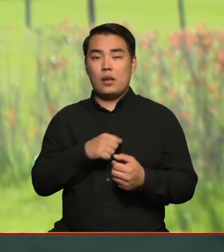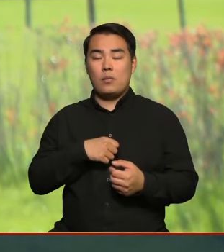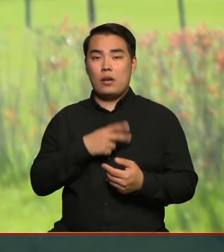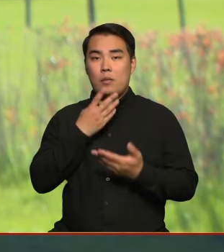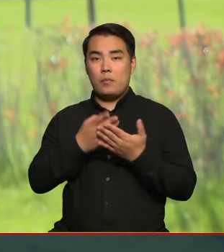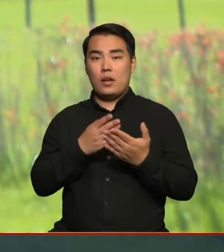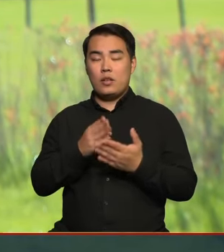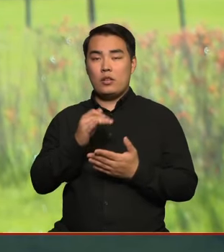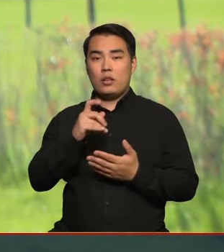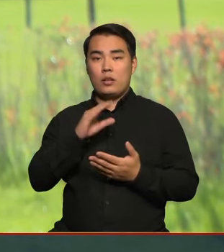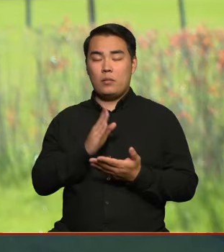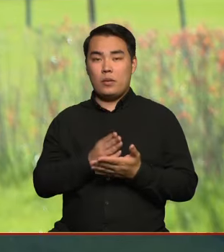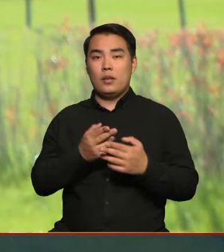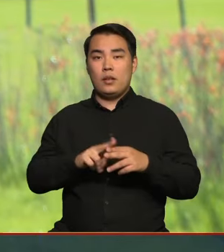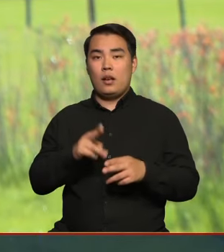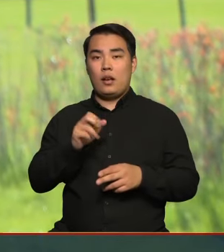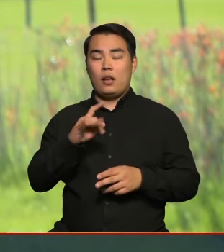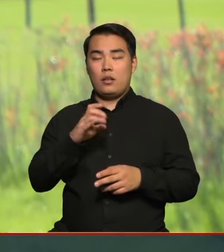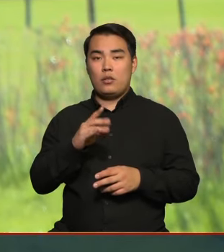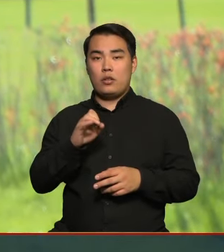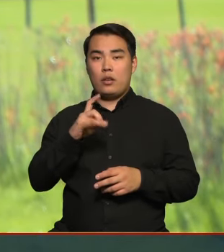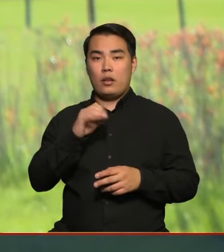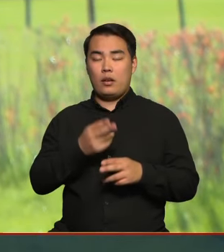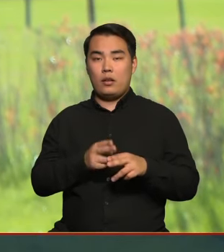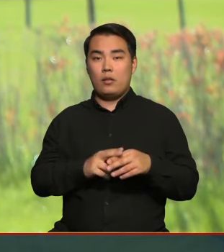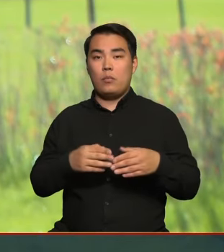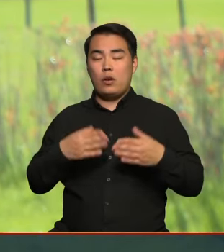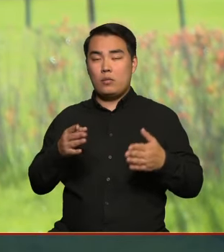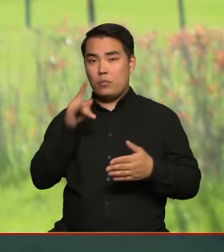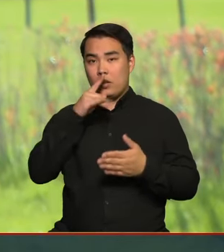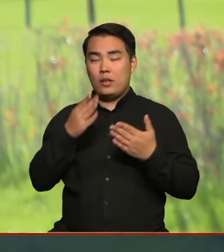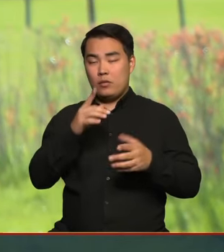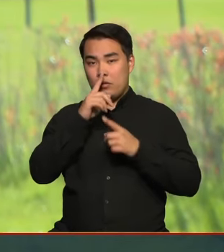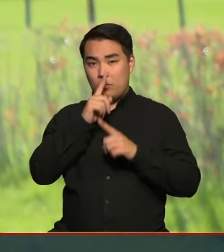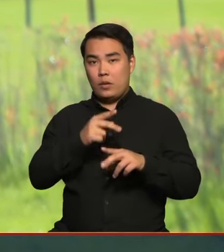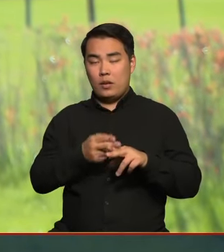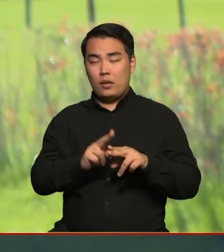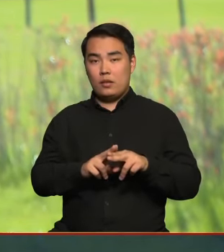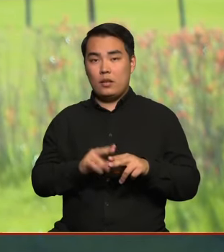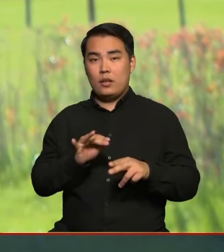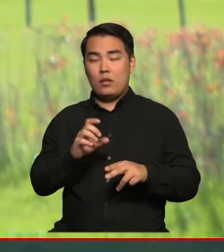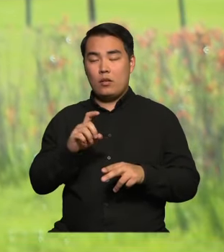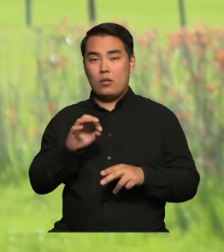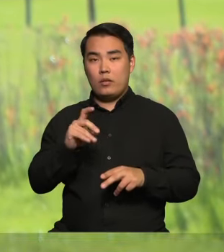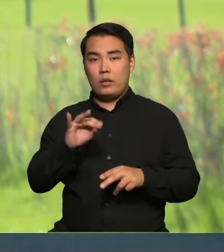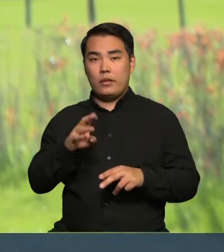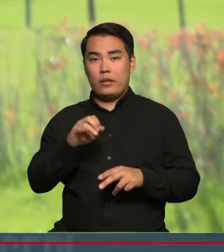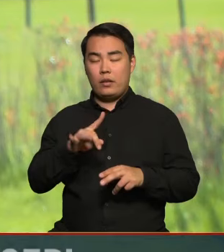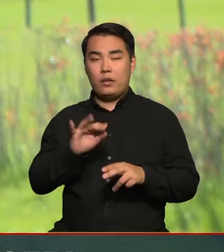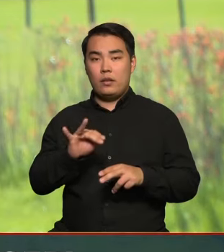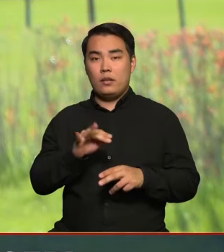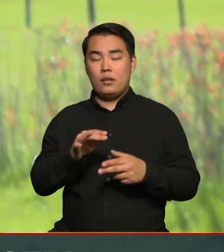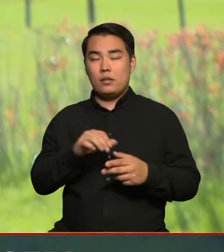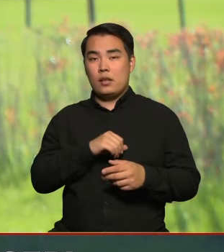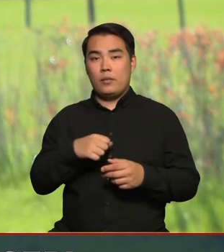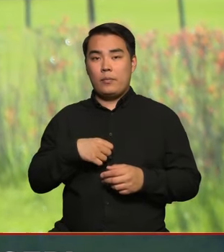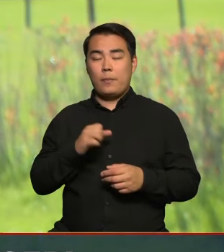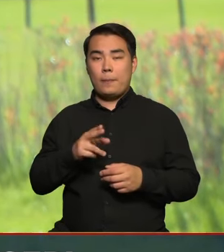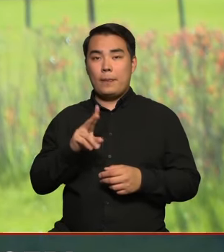үлкен шиеленістер болады, негізгі Парсы шығанағы ғой. Содан көбірек мұнай шықпай қалады да, ал енді анау хуситтер, я болмасам